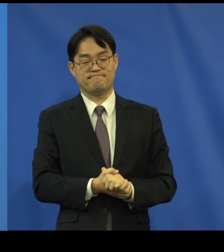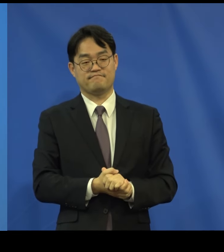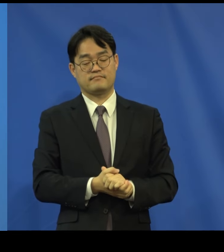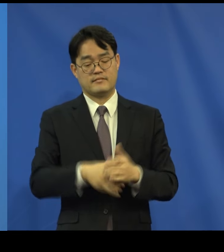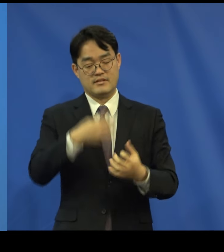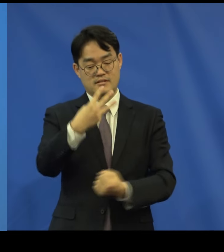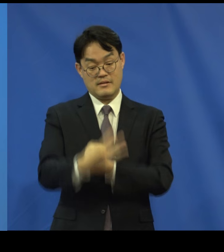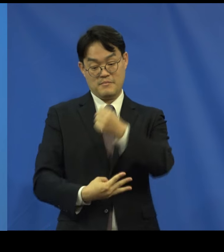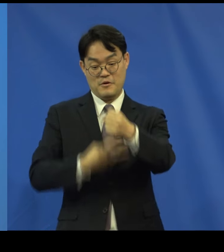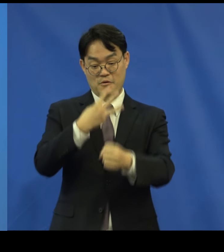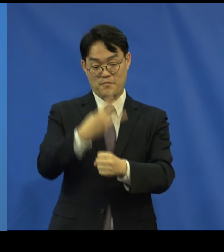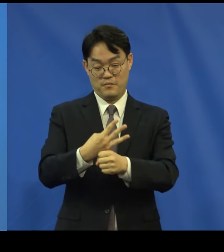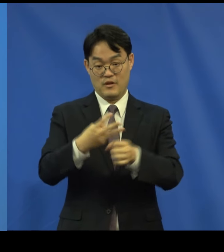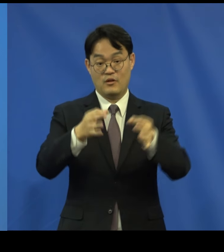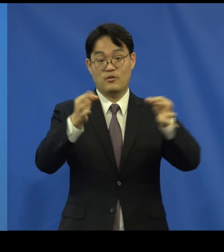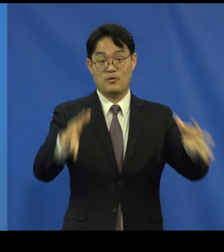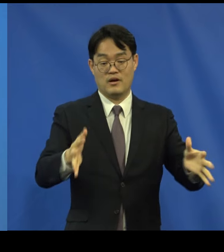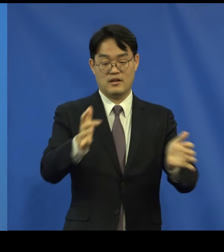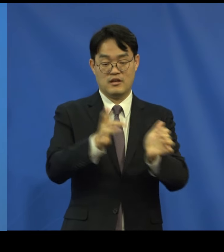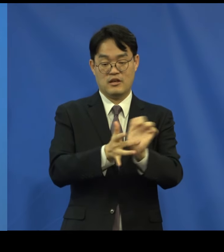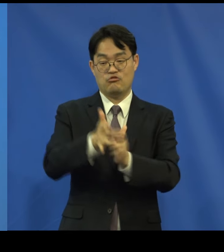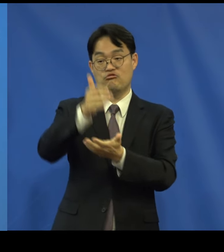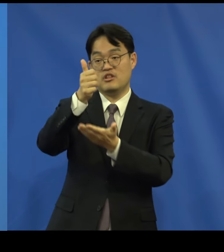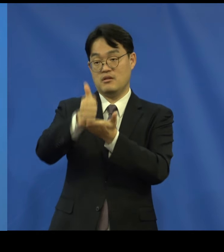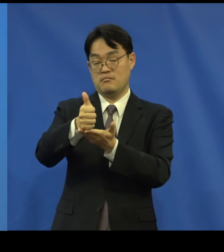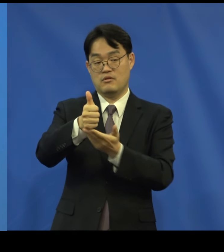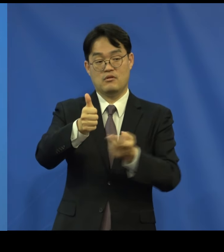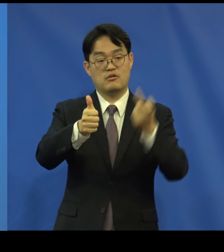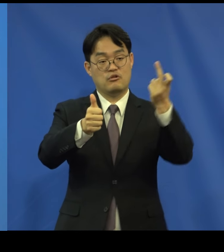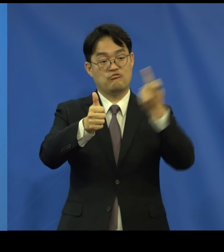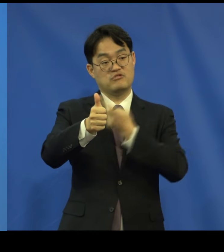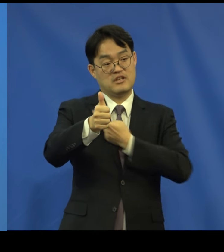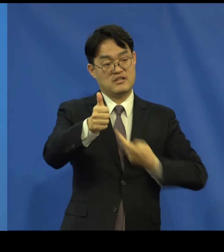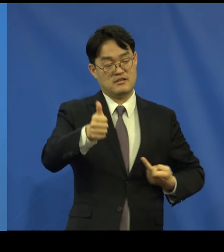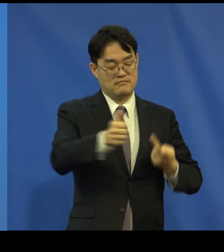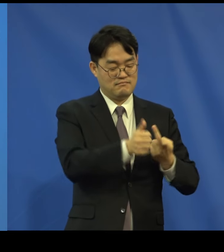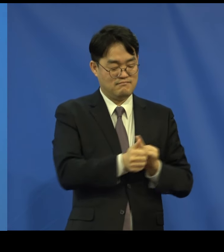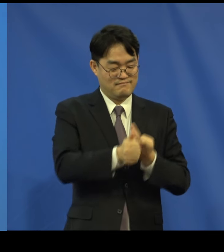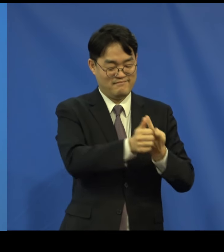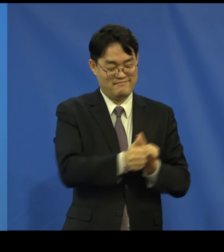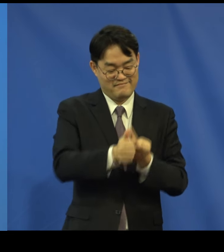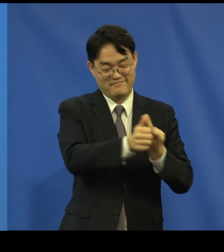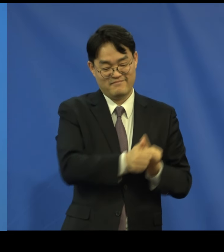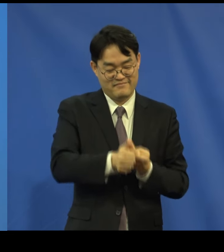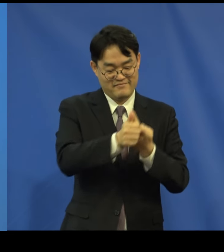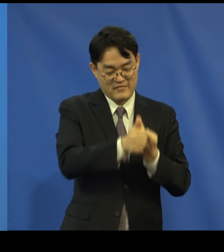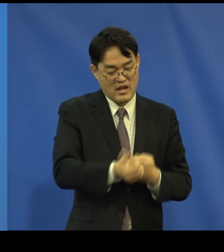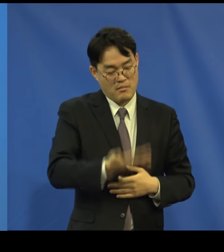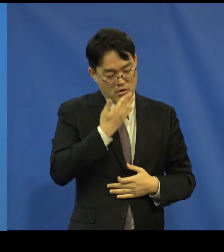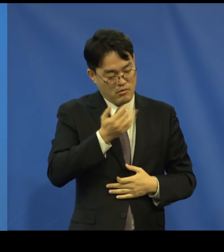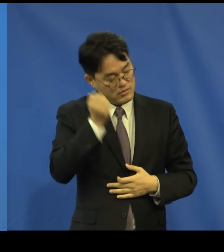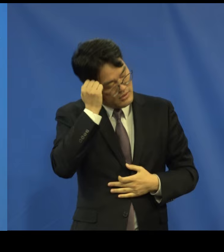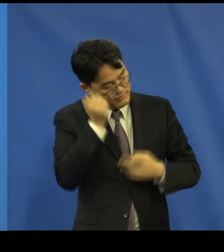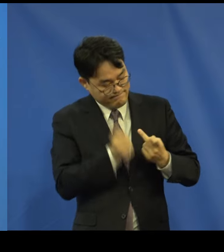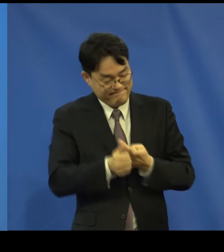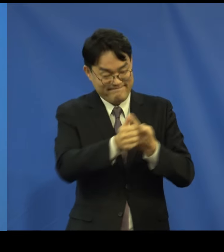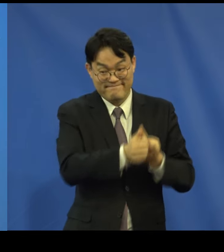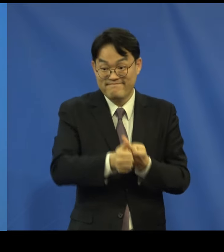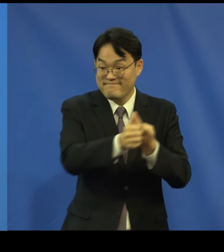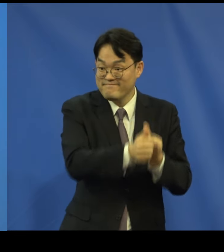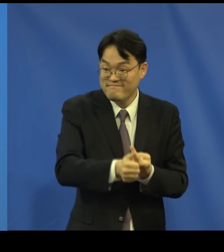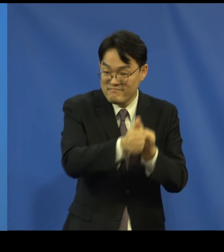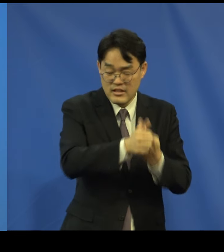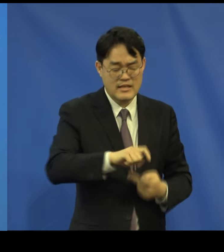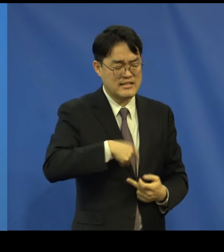3년 동안 공생에 예수님과 함께 동거동락을 해왔습니다. 그리고 예수님을 따르기 위해서 자신의 모든 것을 포기하고